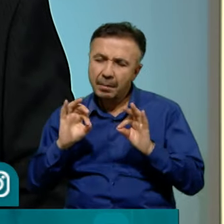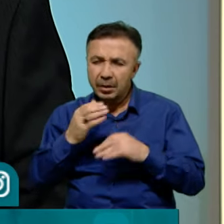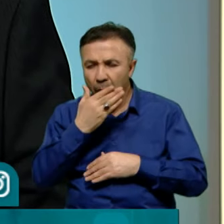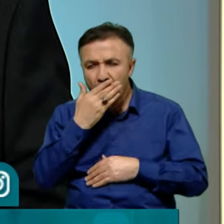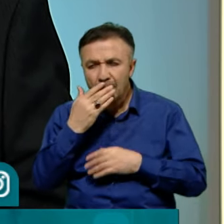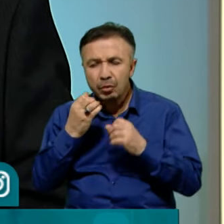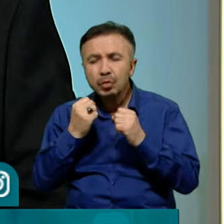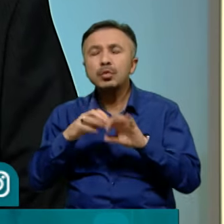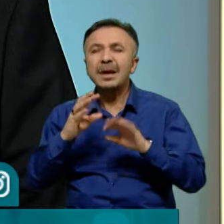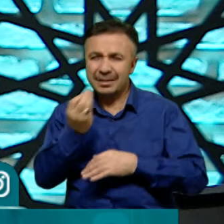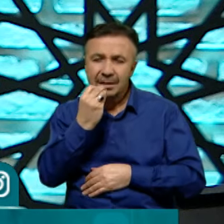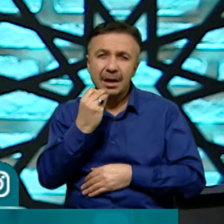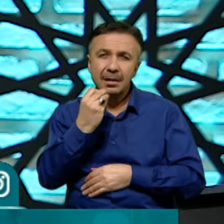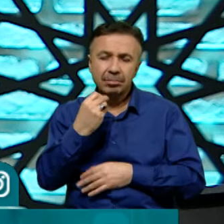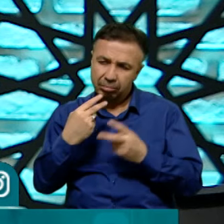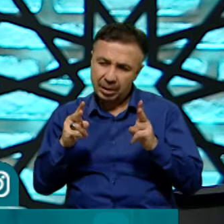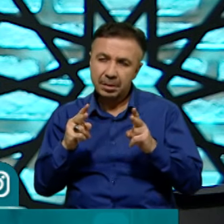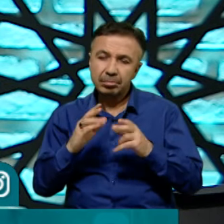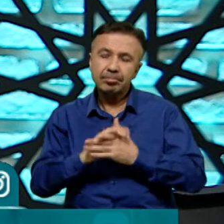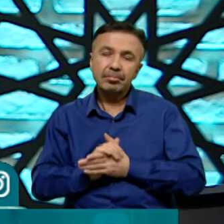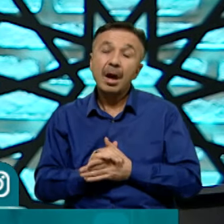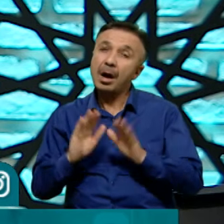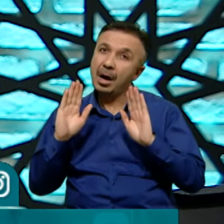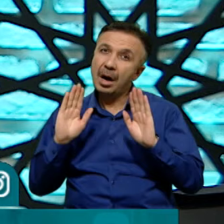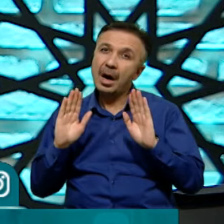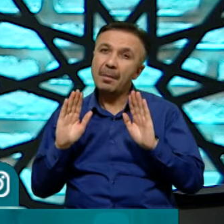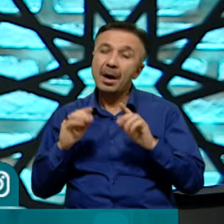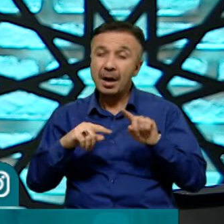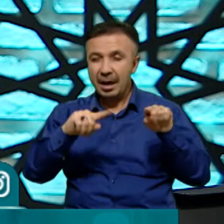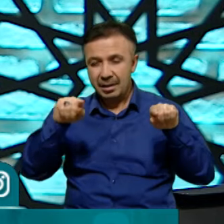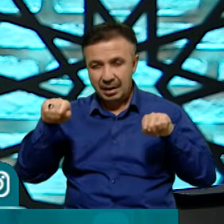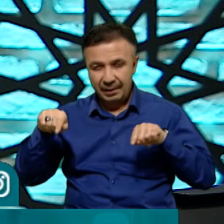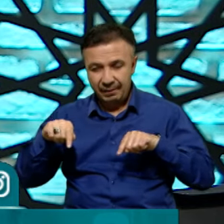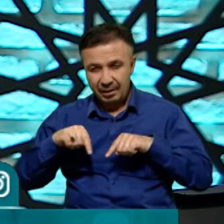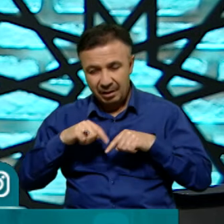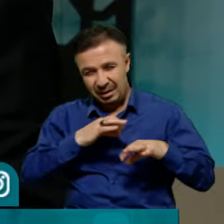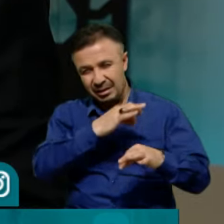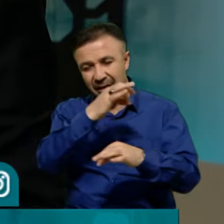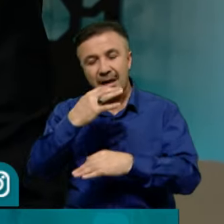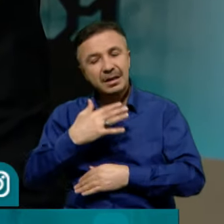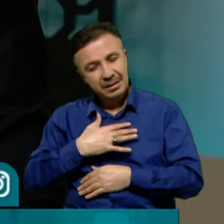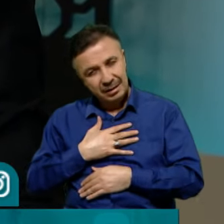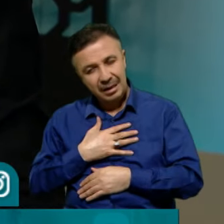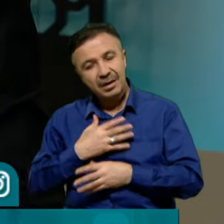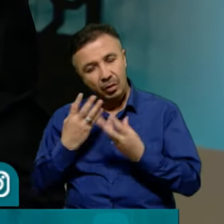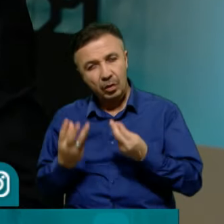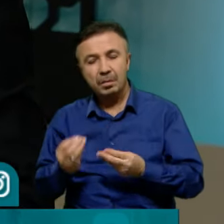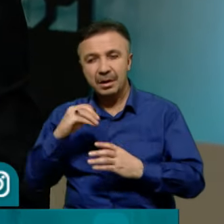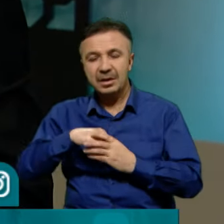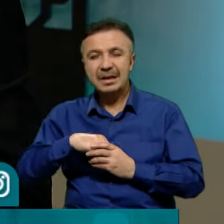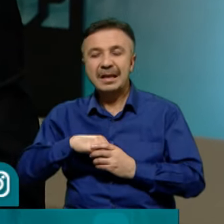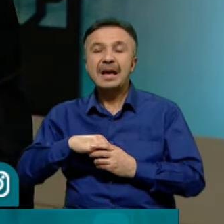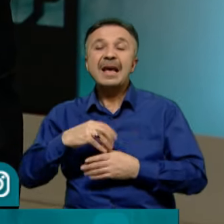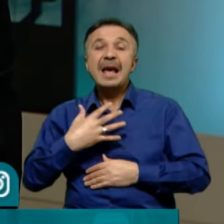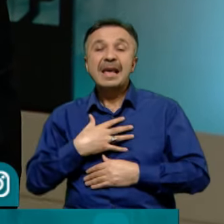tutmaz, orucunu yer, orucunu bozar. Ama etrafındaki insanlara saygıdan dolayı kendisini oruçlu